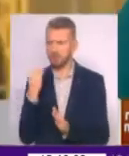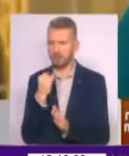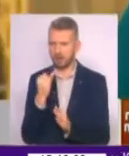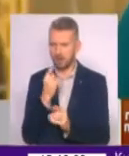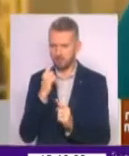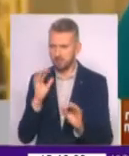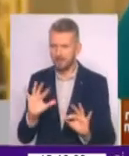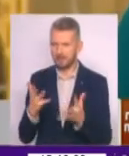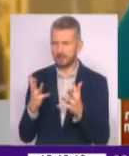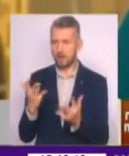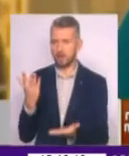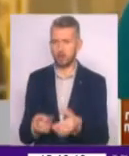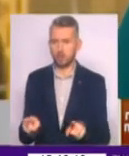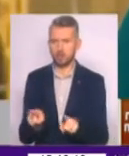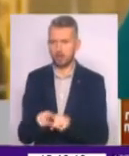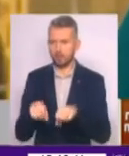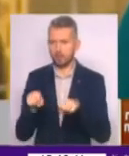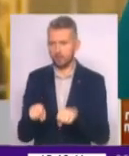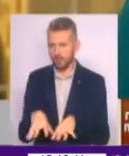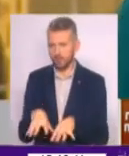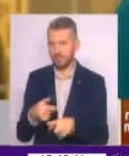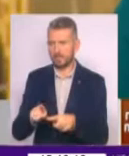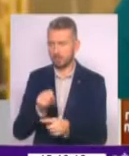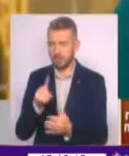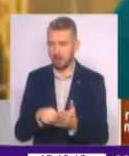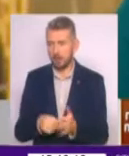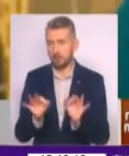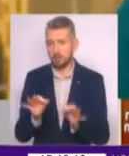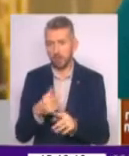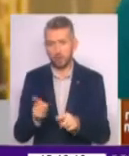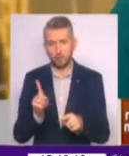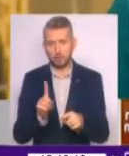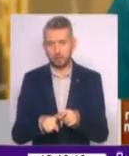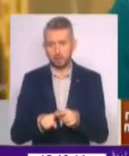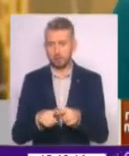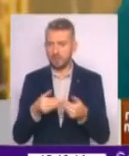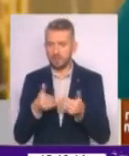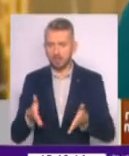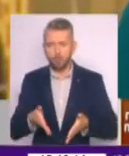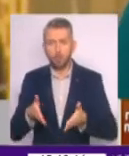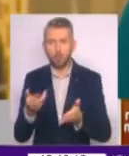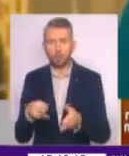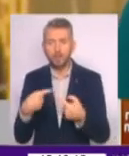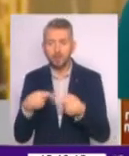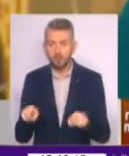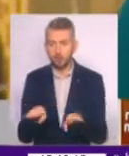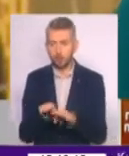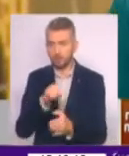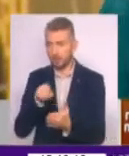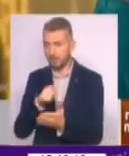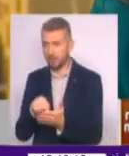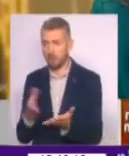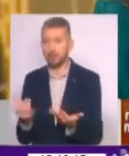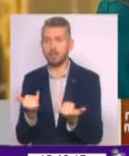таким чином вирішити саме це питання. Звичайно, це відкриє дорогу і для інших подібних питань, які є зараз в